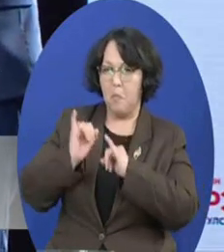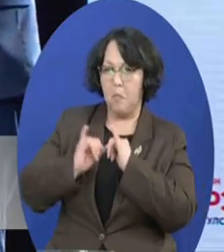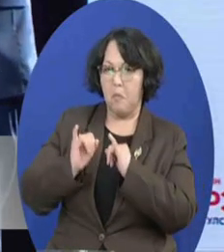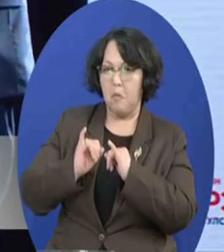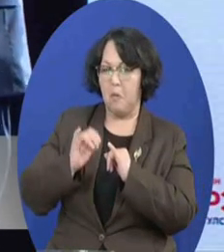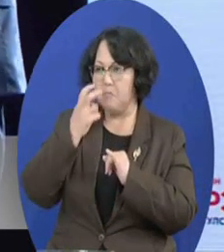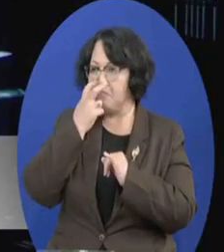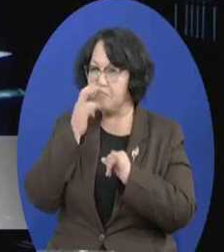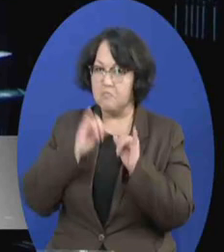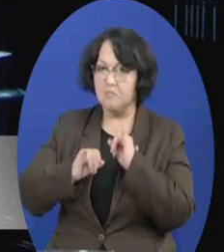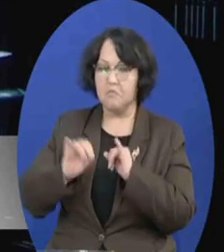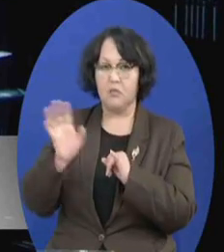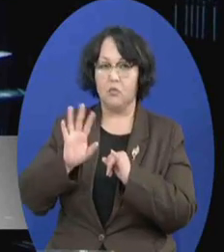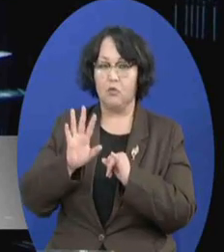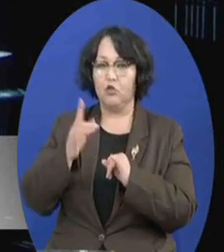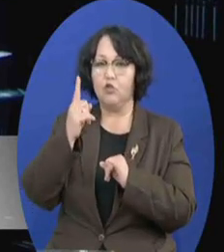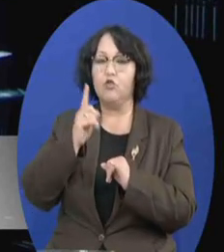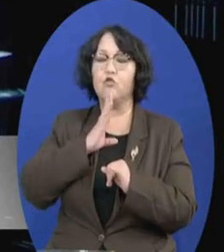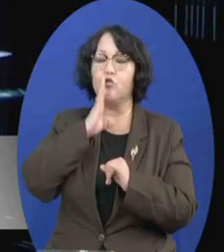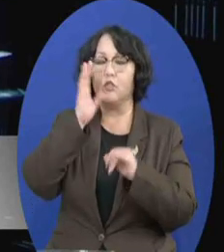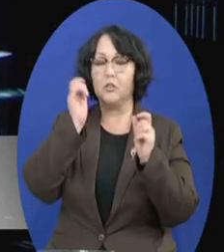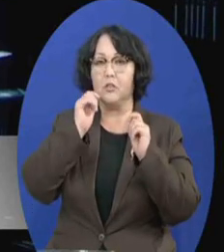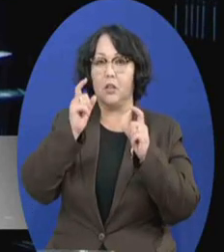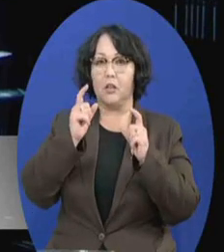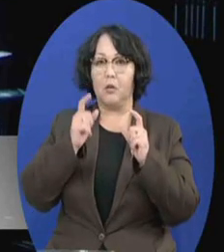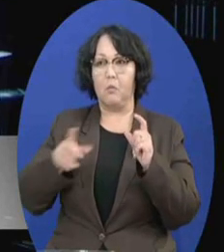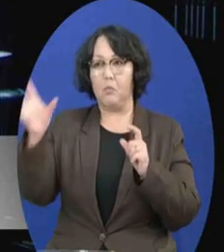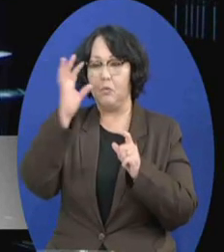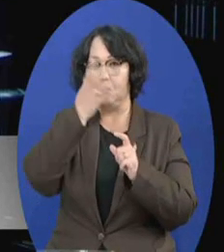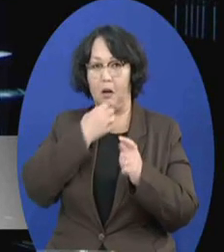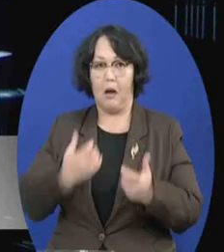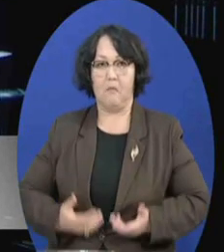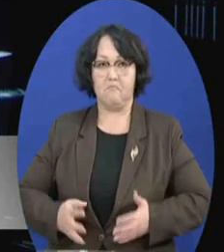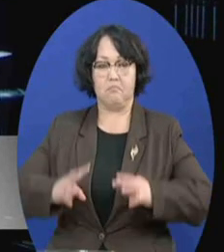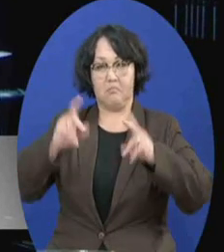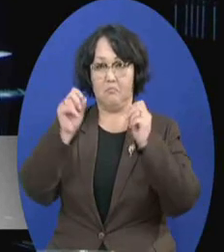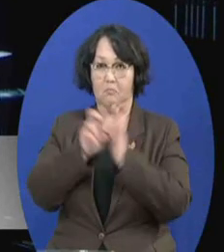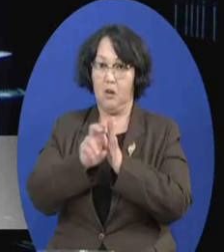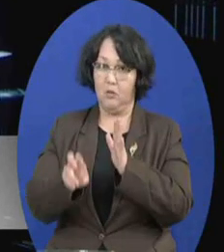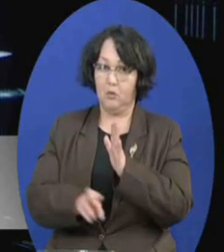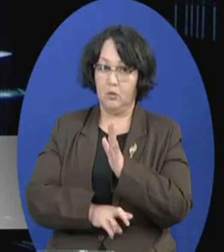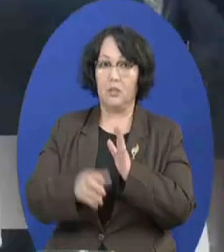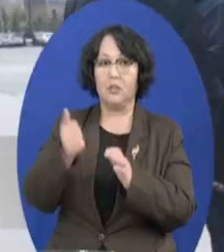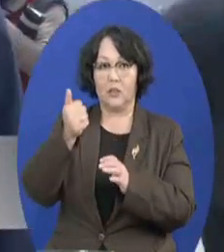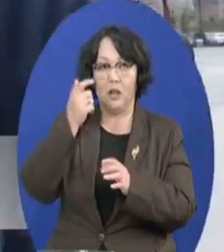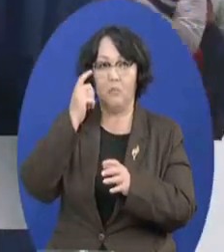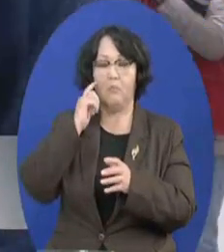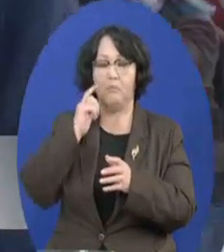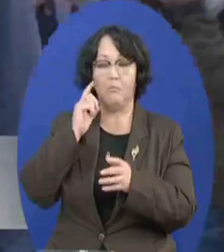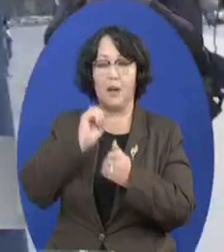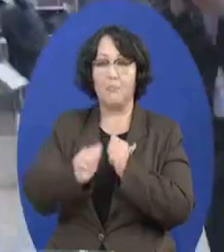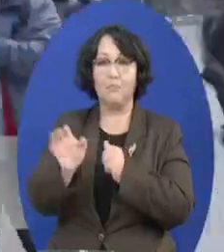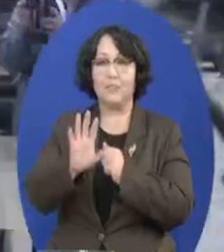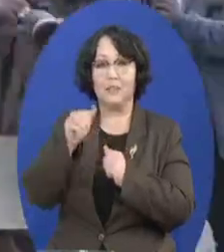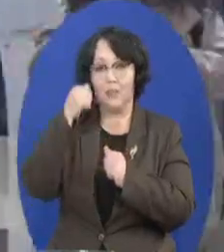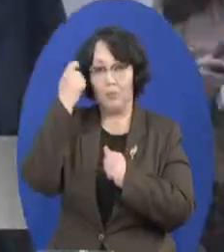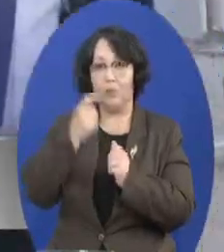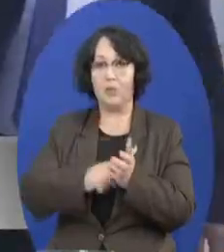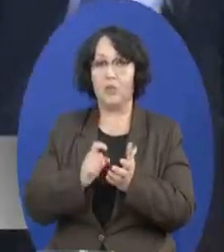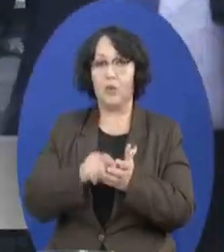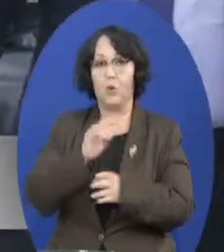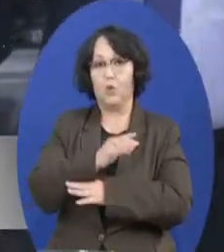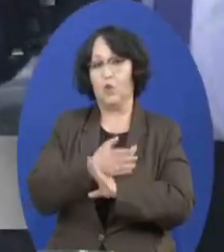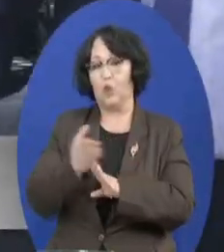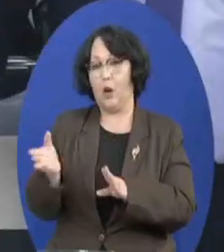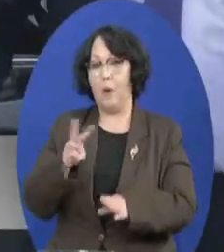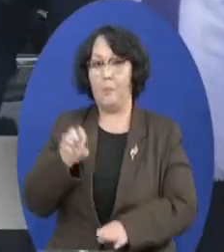их багч өргөс авсан юм шиг нэг өглөө сэрэхэд бүх зүйл сайхан болсон байх боломжгүй. Бас битгий мартаарай. Харин өдөөс хойш Монгол